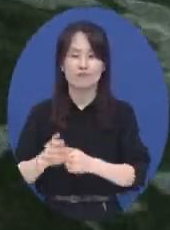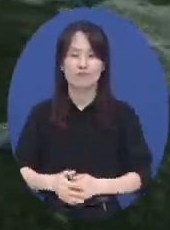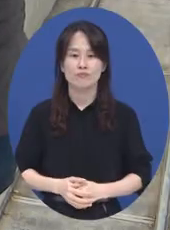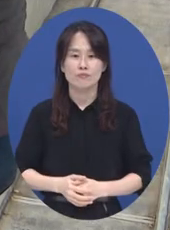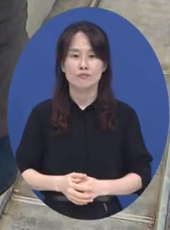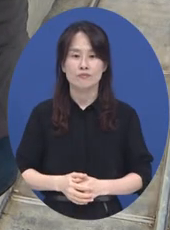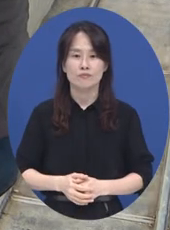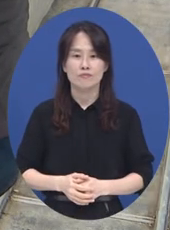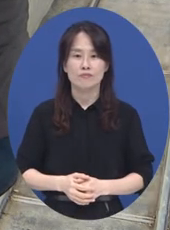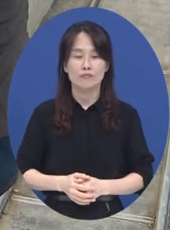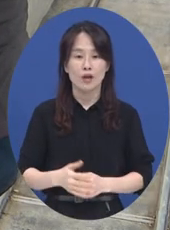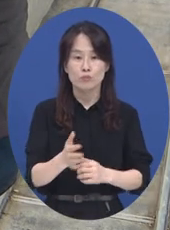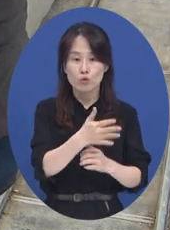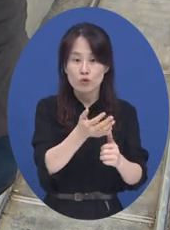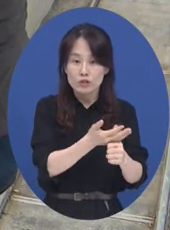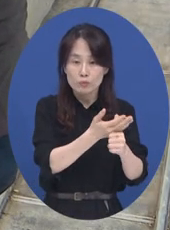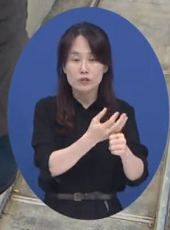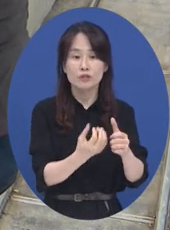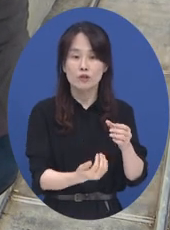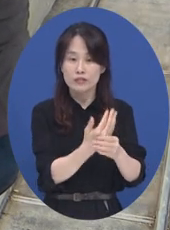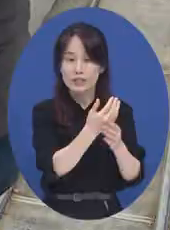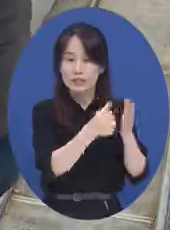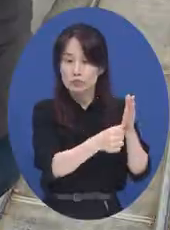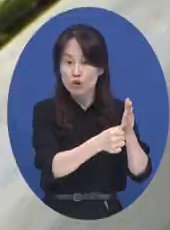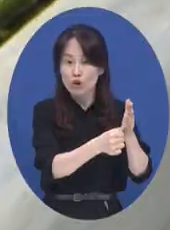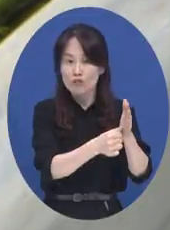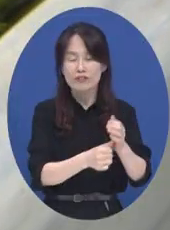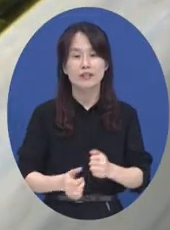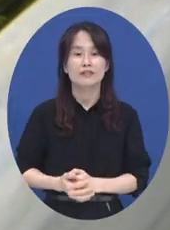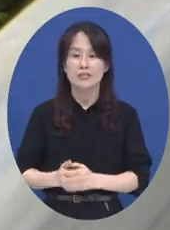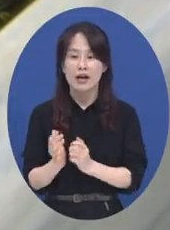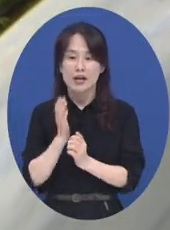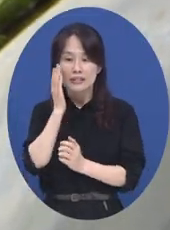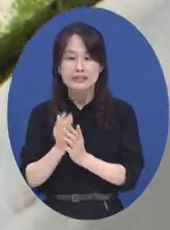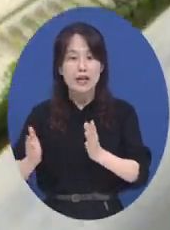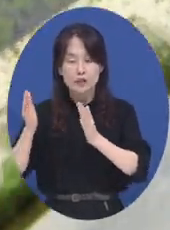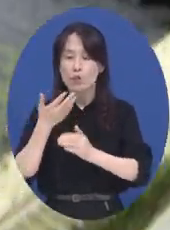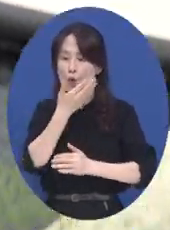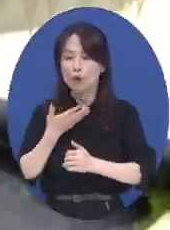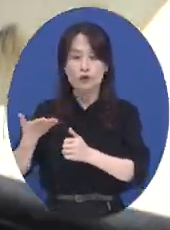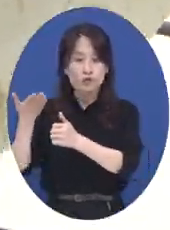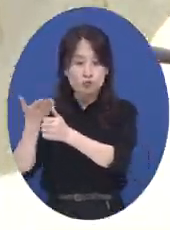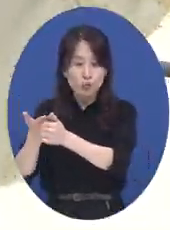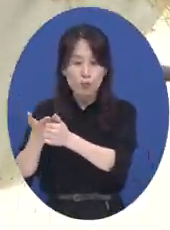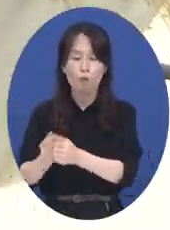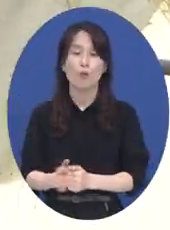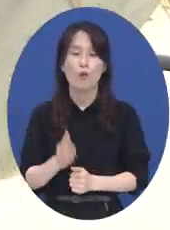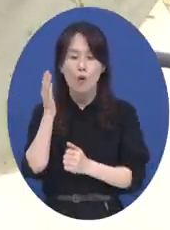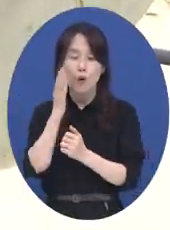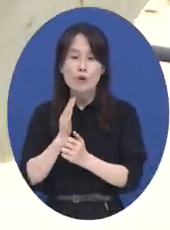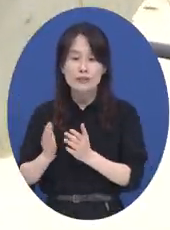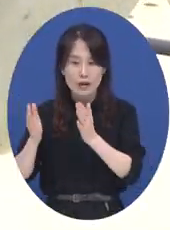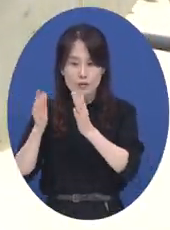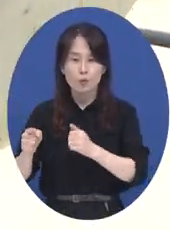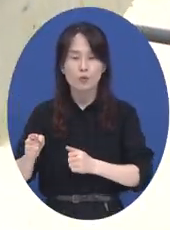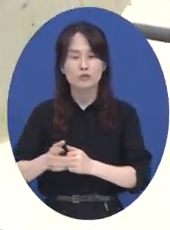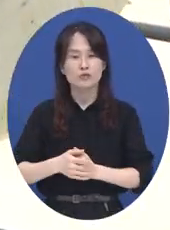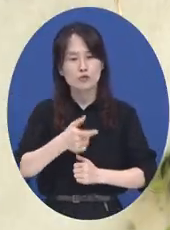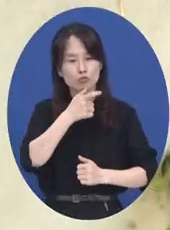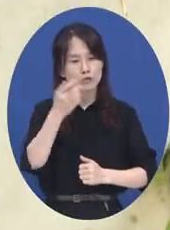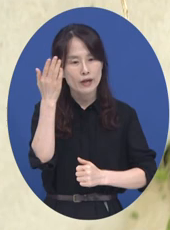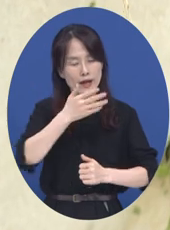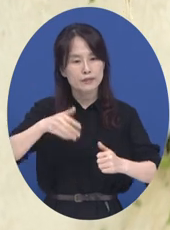있습니다. 물고기를 키우면서 발생하는 유기물질이 채소의 영양분이 되고 채소는 수질을 정화시켜